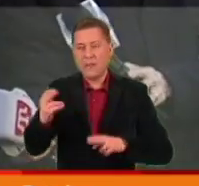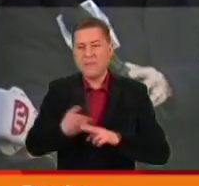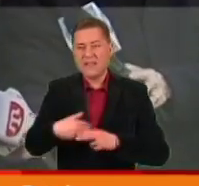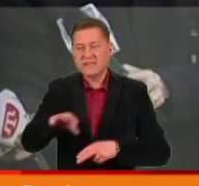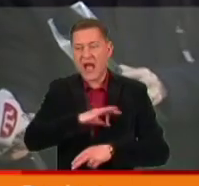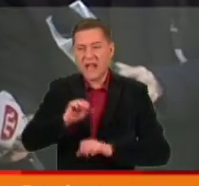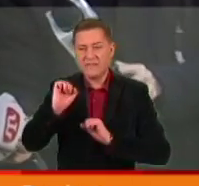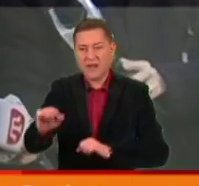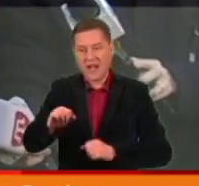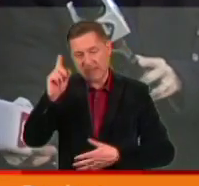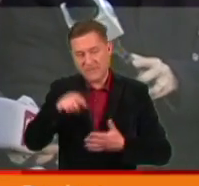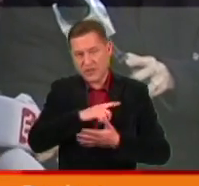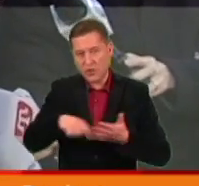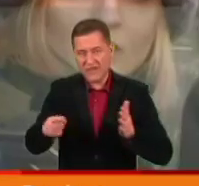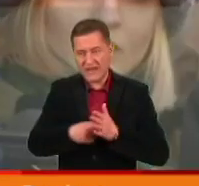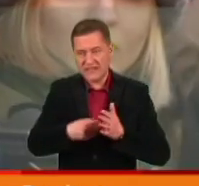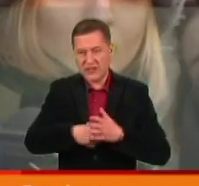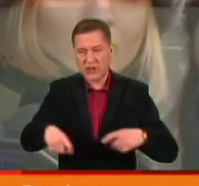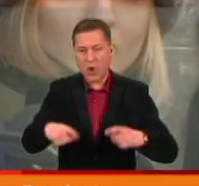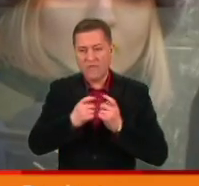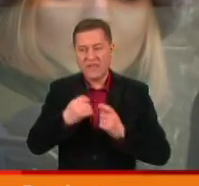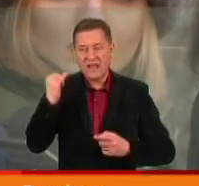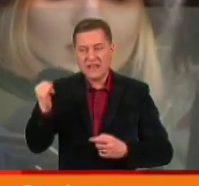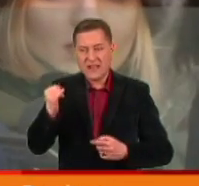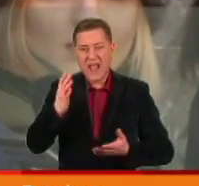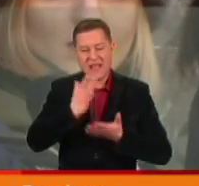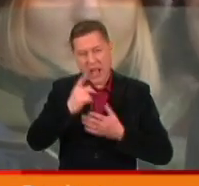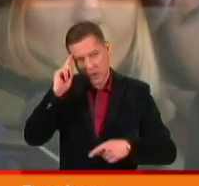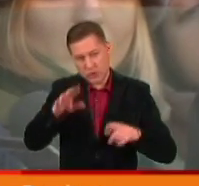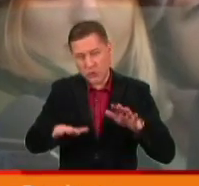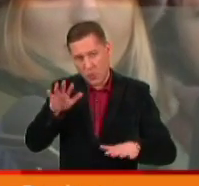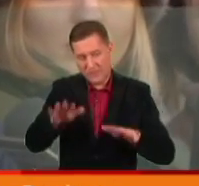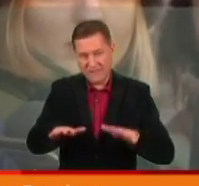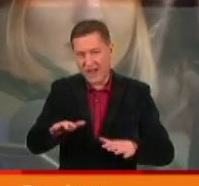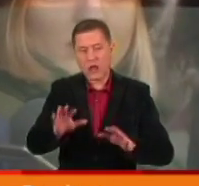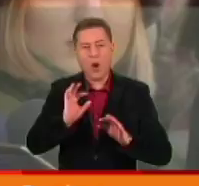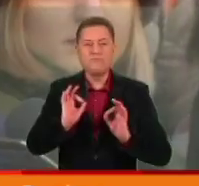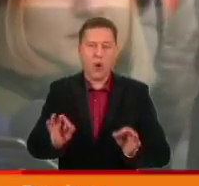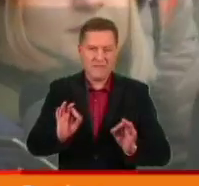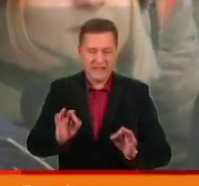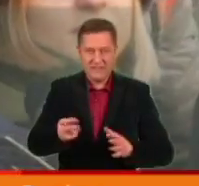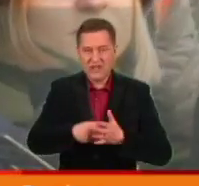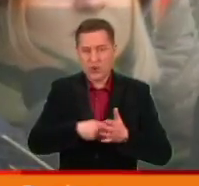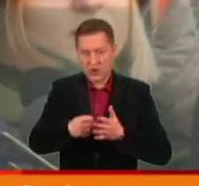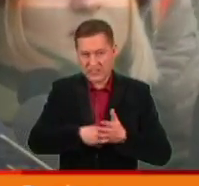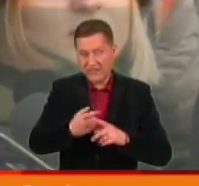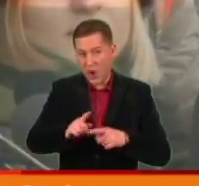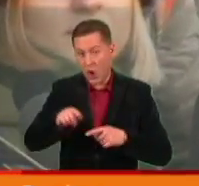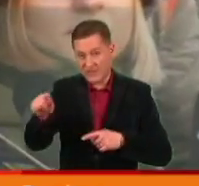каже про недовіру слідчим і конфлікт інтересів. У мене є сумніви щодо об'єктивності розслідування цього, власне, провадження цим